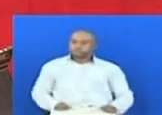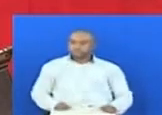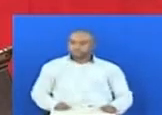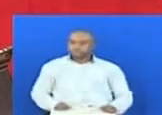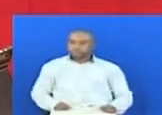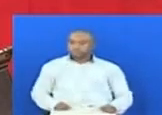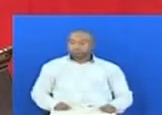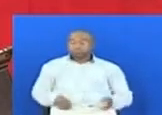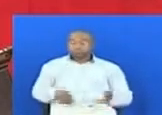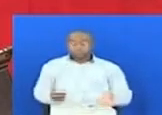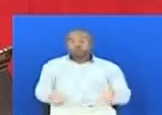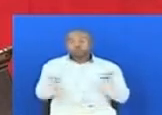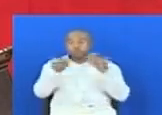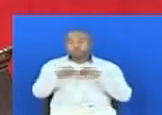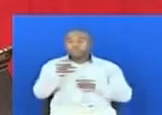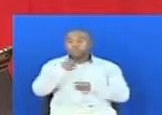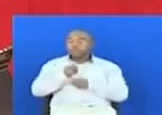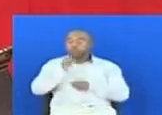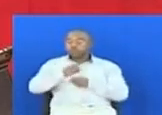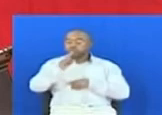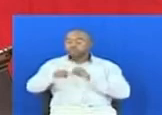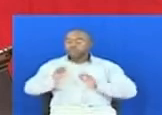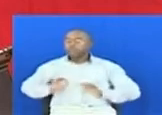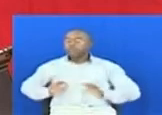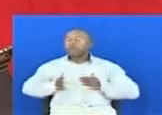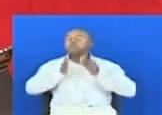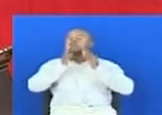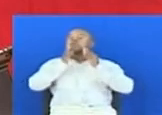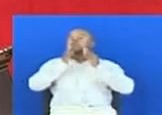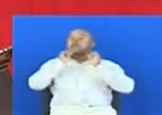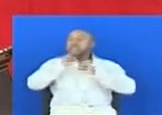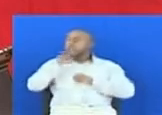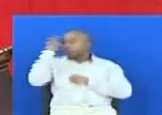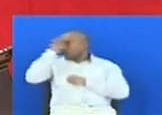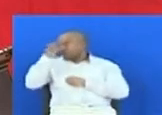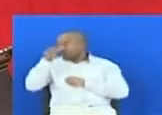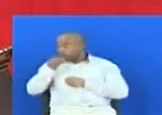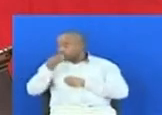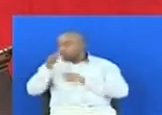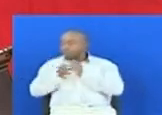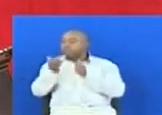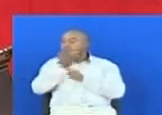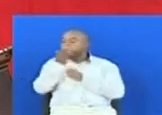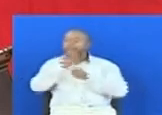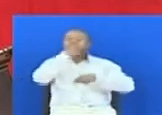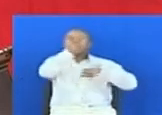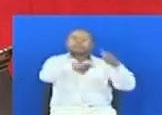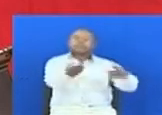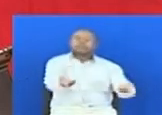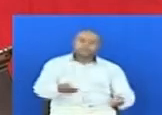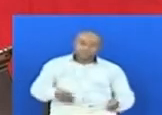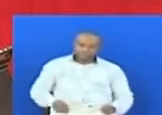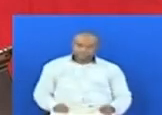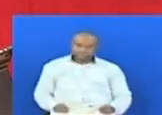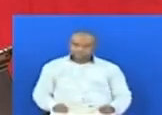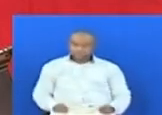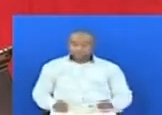Tumeweza kufanya kazi, watu wakaendelea kuishi maisha ambayo ni lazima watafute chakula na riziki iendelee. Lakini Mheshimiwa